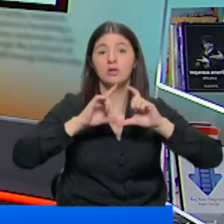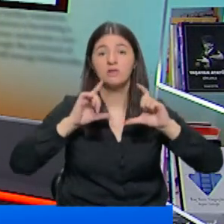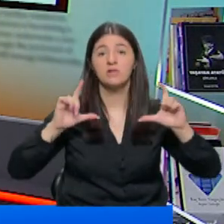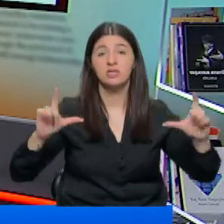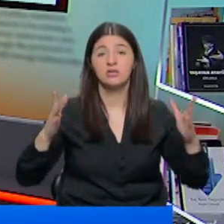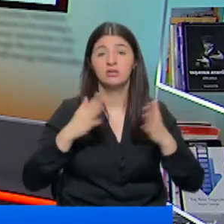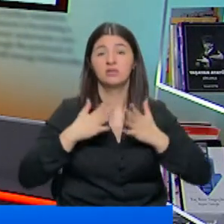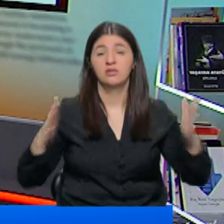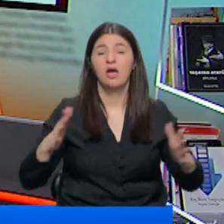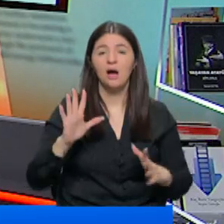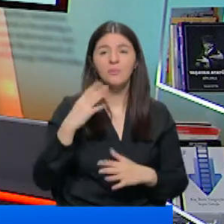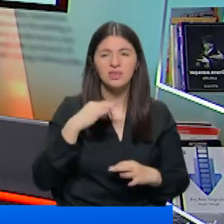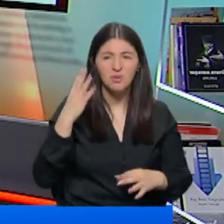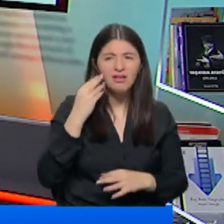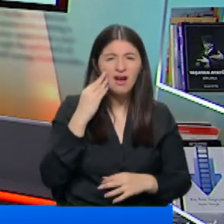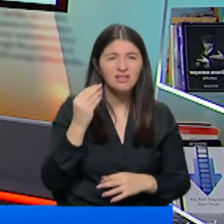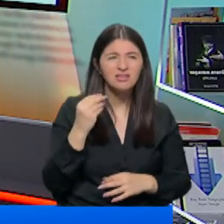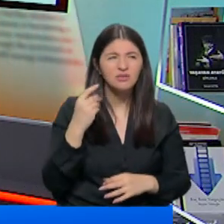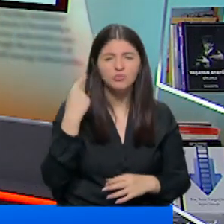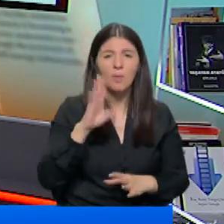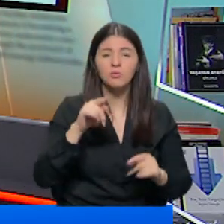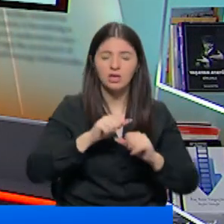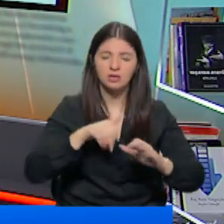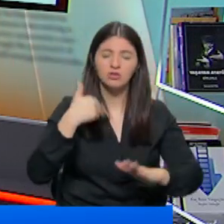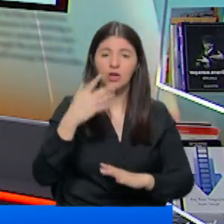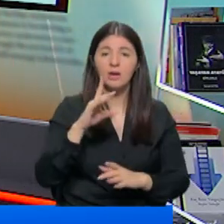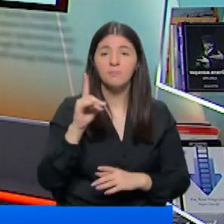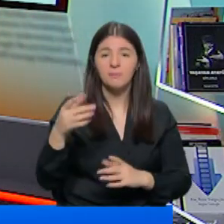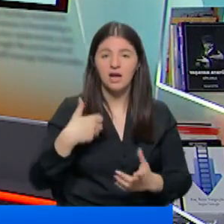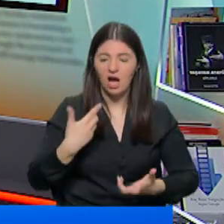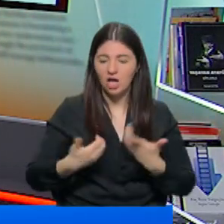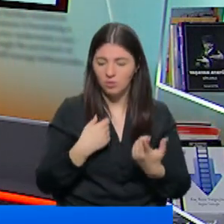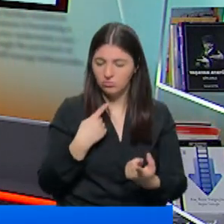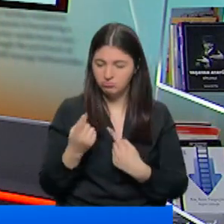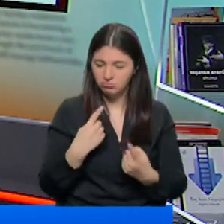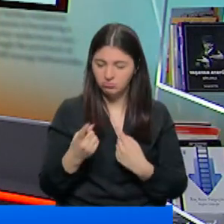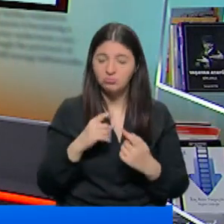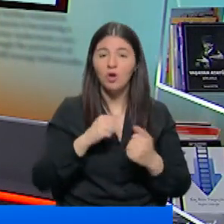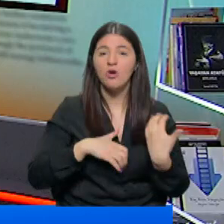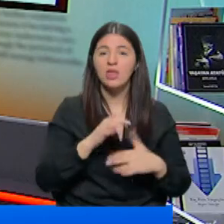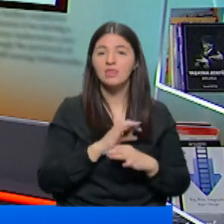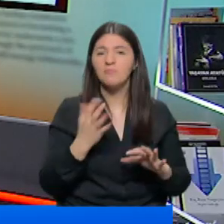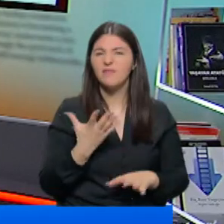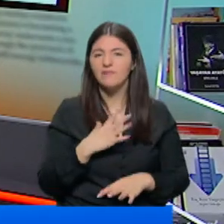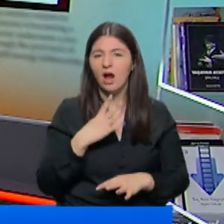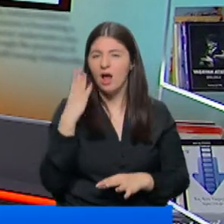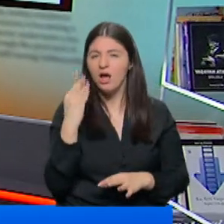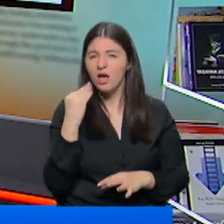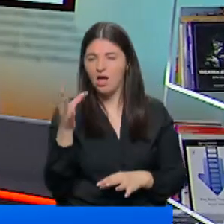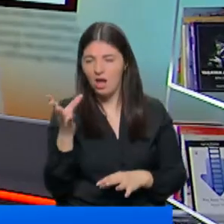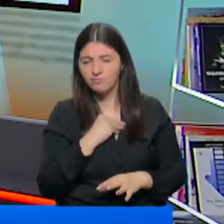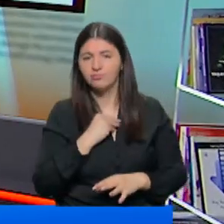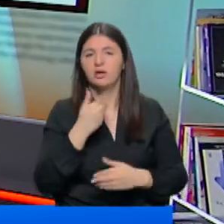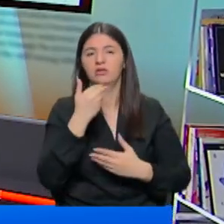bilmiyorum tam olarak anlayabileceğini düşünüyorum ama bu gün yayından sonra webdeki kaynaklar Onunla da konuşacağım olayın arkasında ne var anlamaya